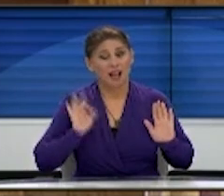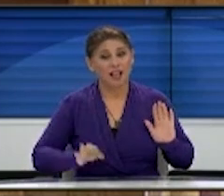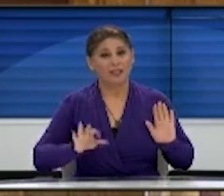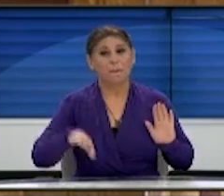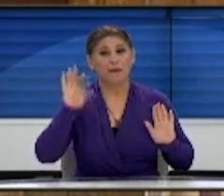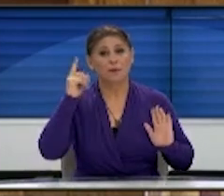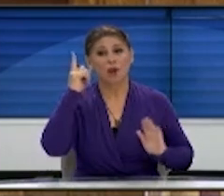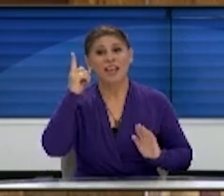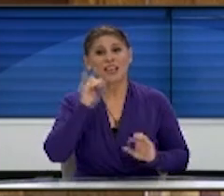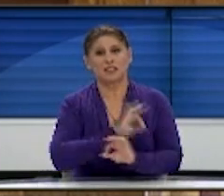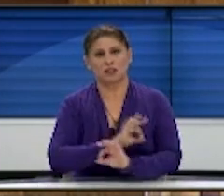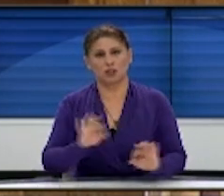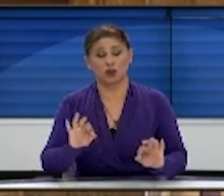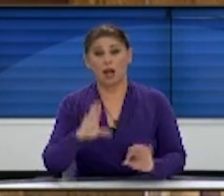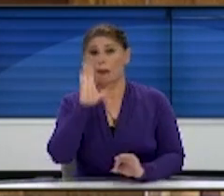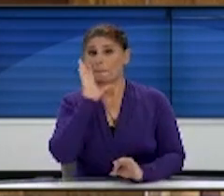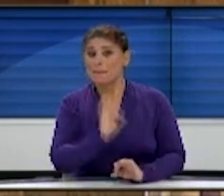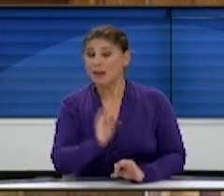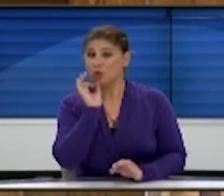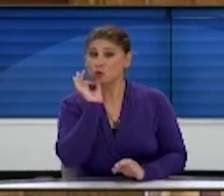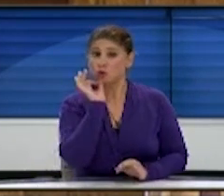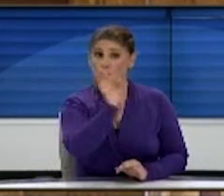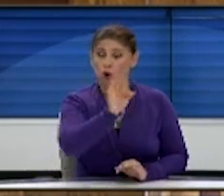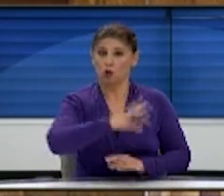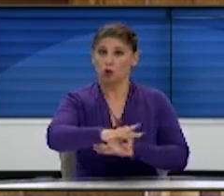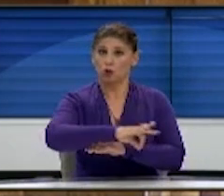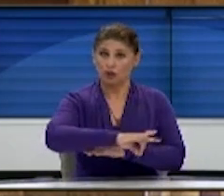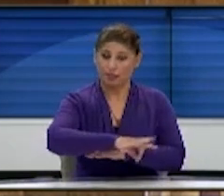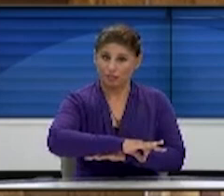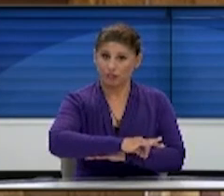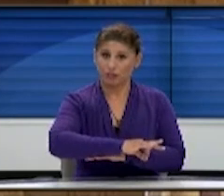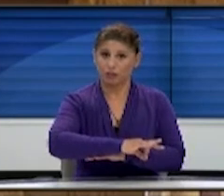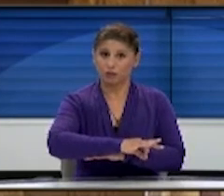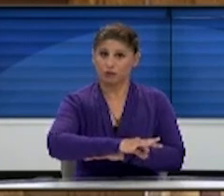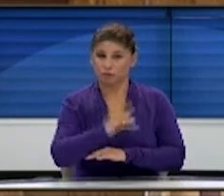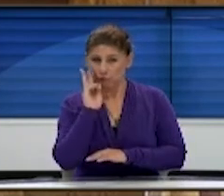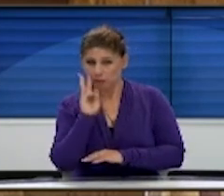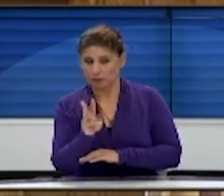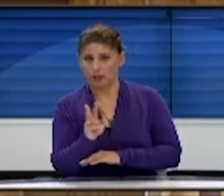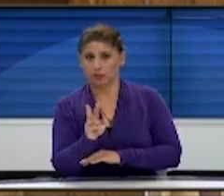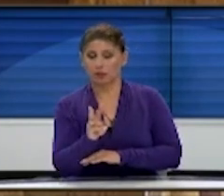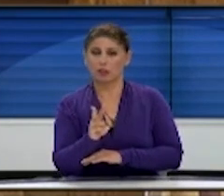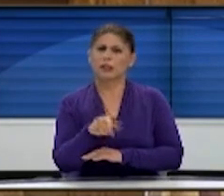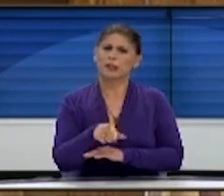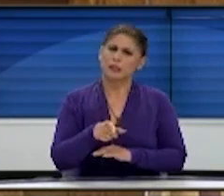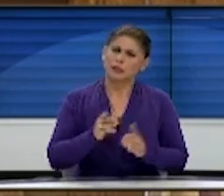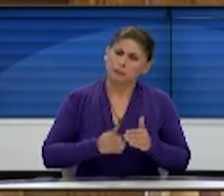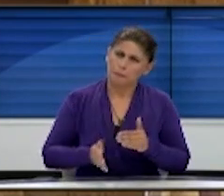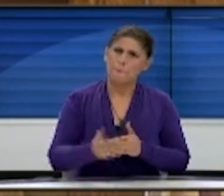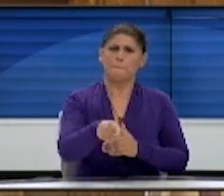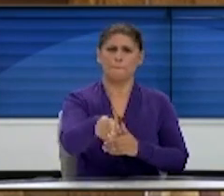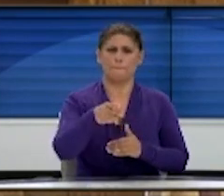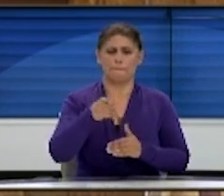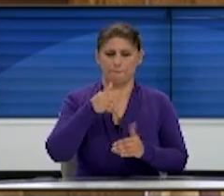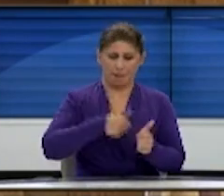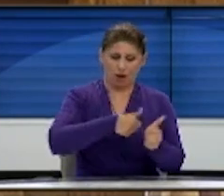σίγουρο, ότι πραγματικός στόχος των σχεδιασμών που εξυφαίνονται, είτε μέσω των